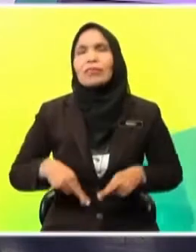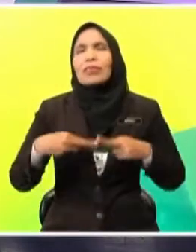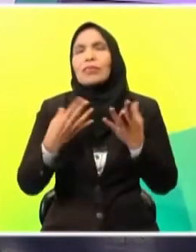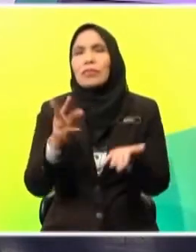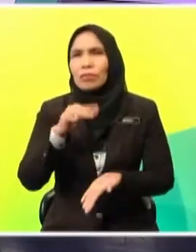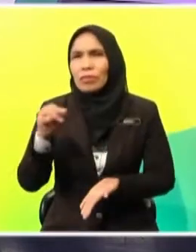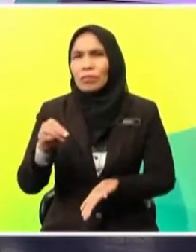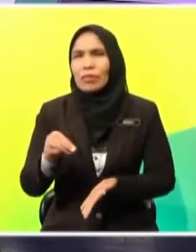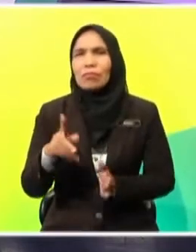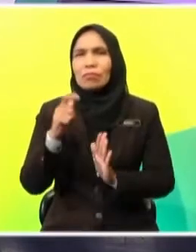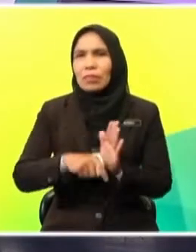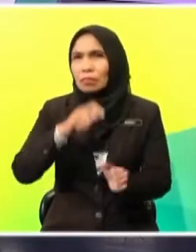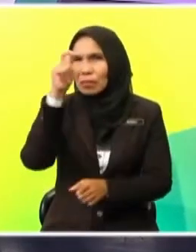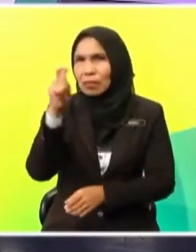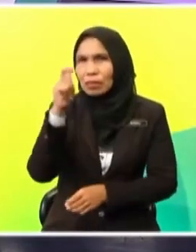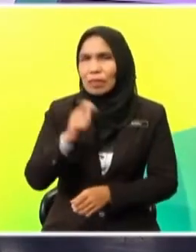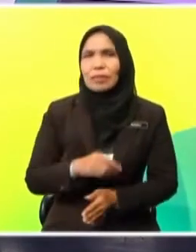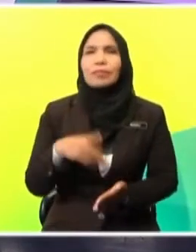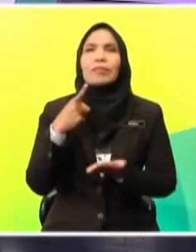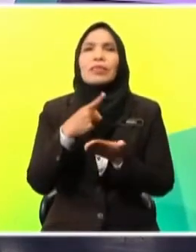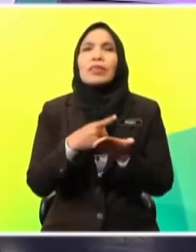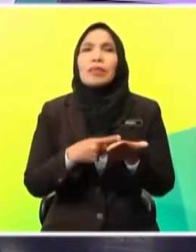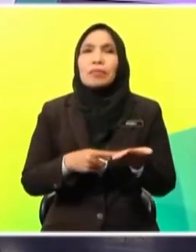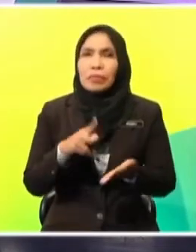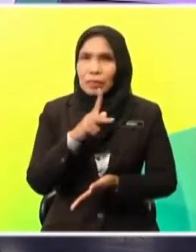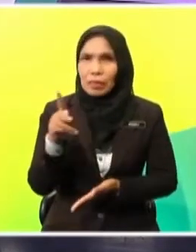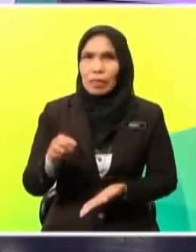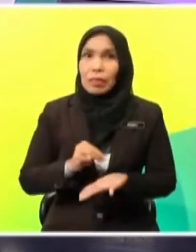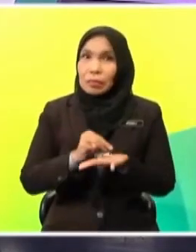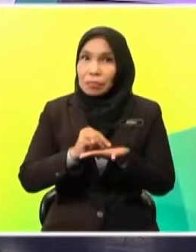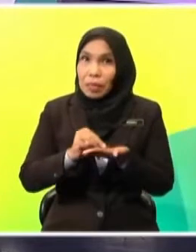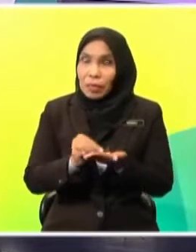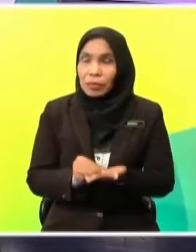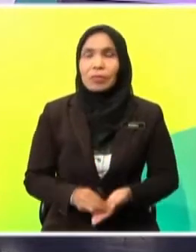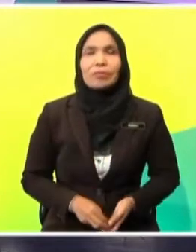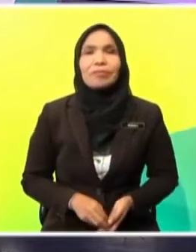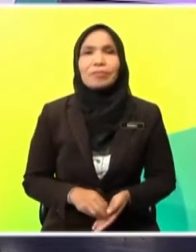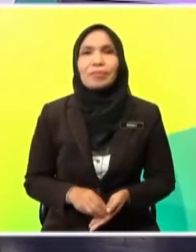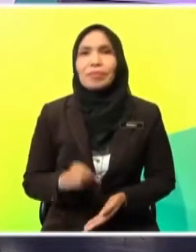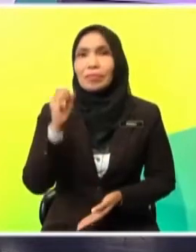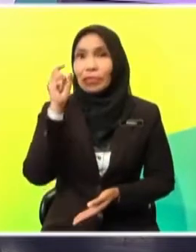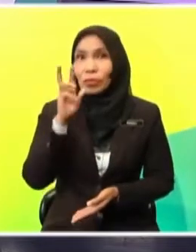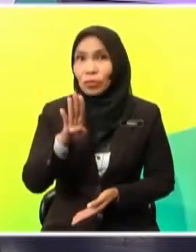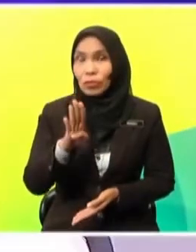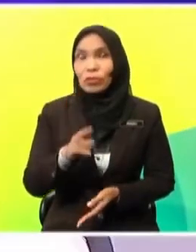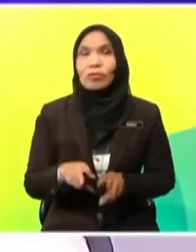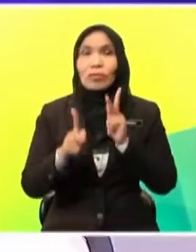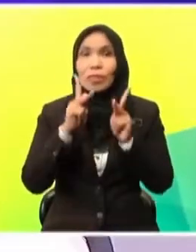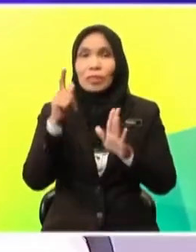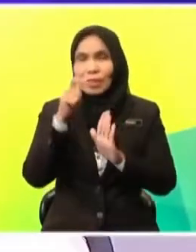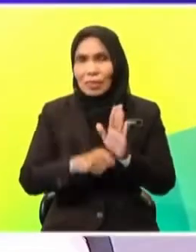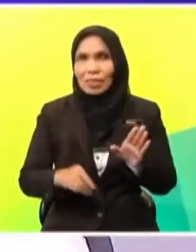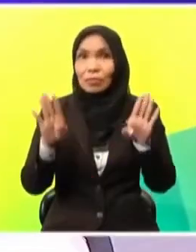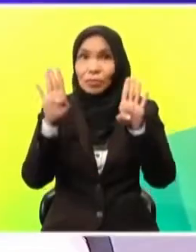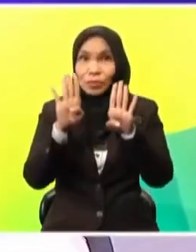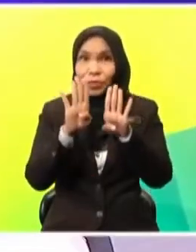tertanya-tanya apakah maksud suku kata tertutup mungkin kayak Google boleh Jelaskan sedikit oke baik kayu sebelum